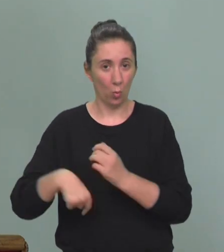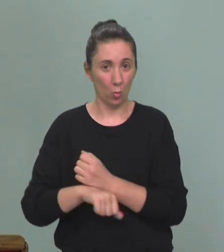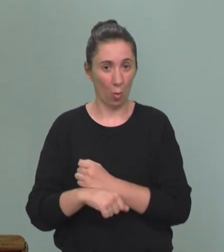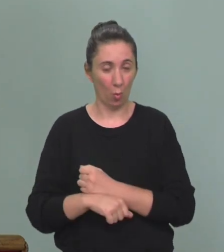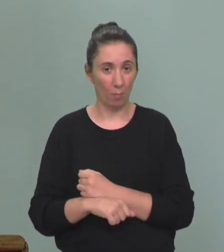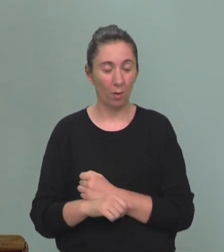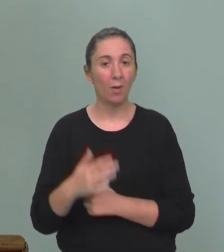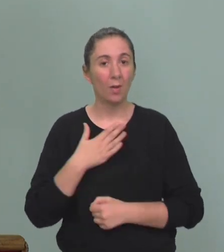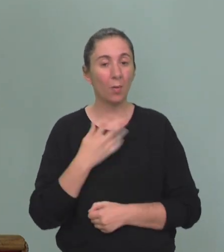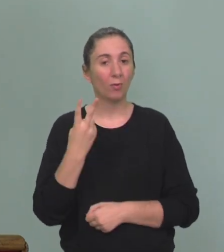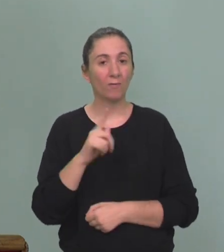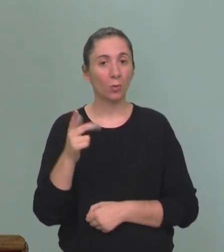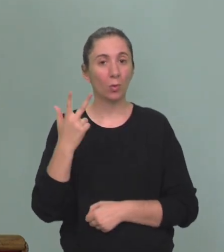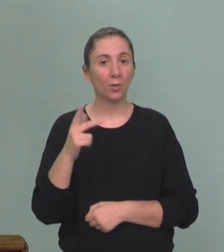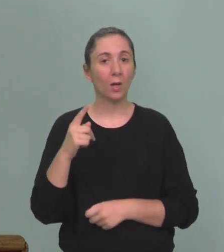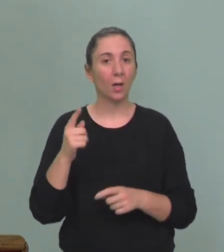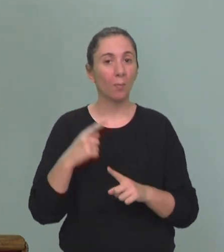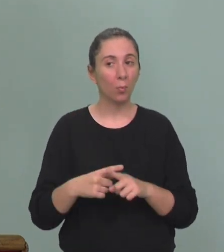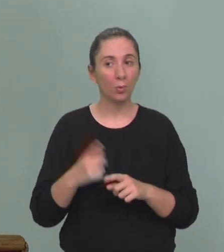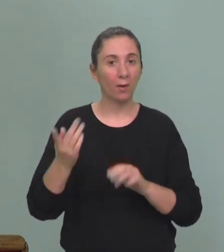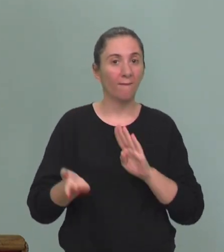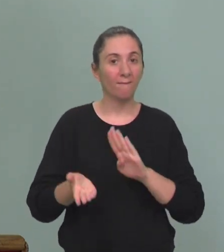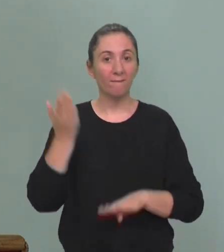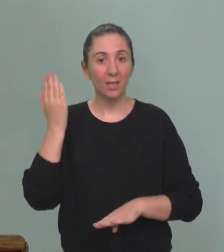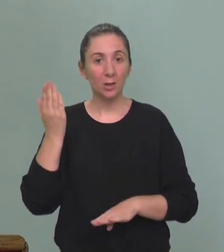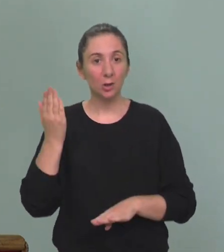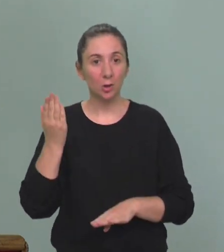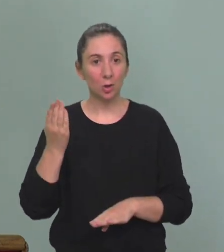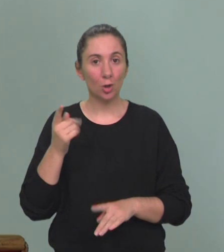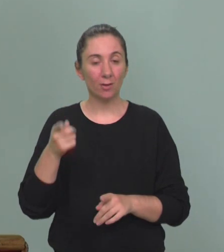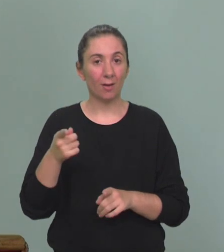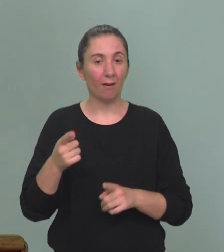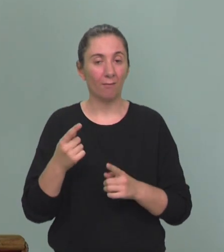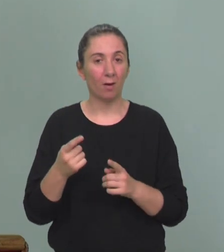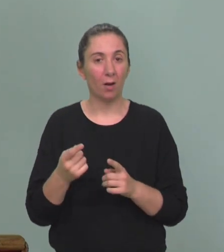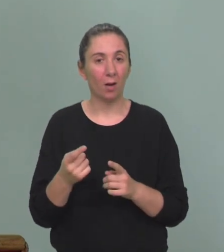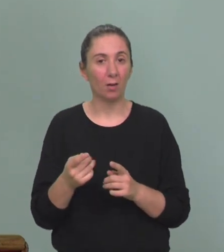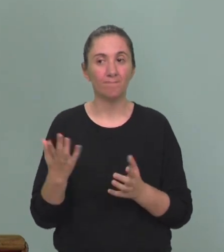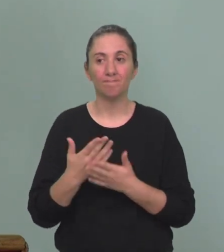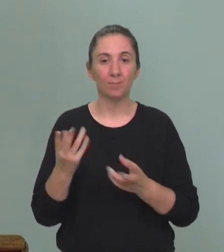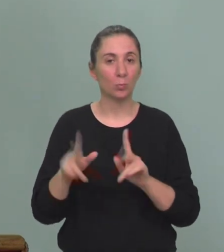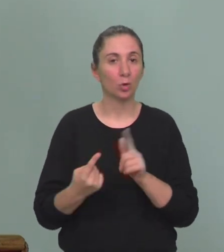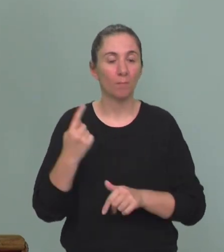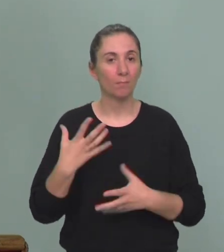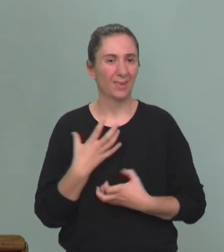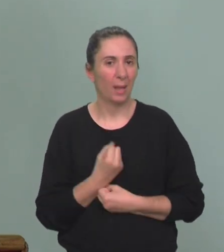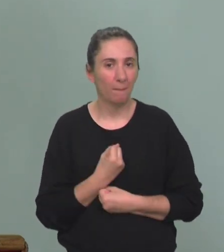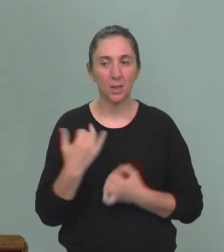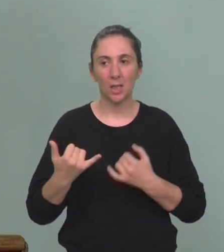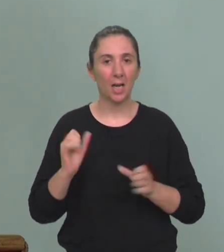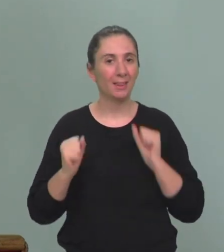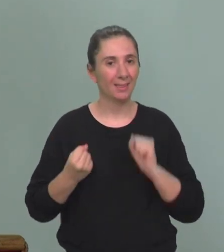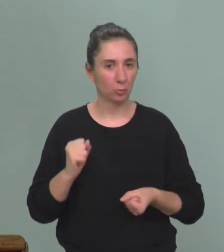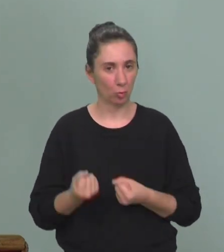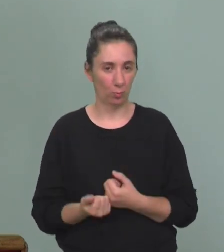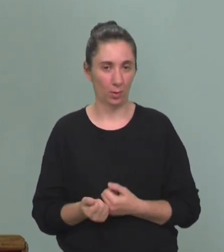karijeri imaju 2 do 3 puta veće izglede da razviju takva patološka stanja, znači ili depresiju ili